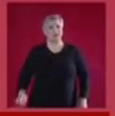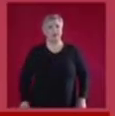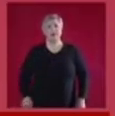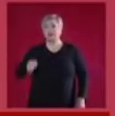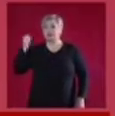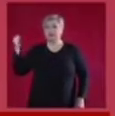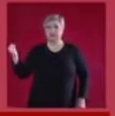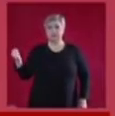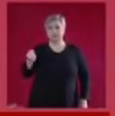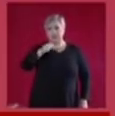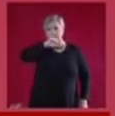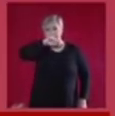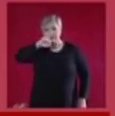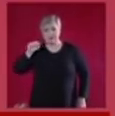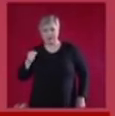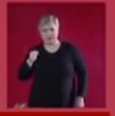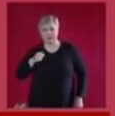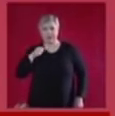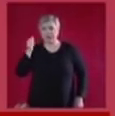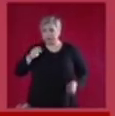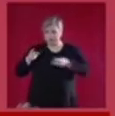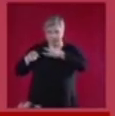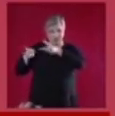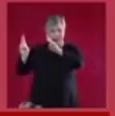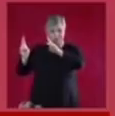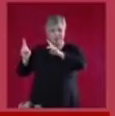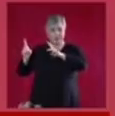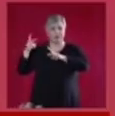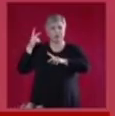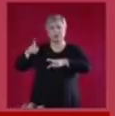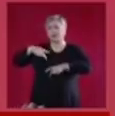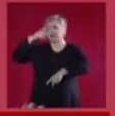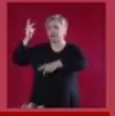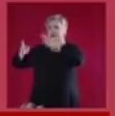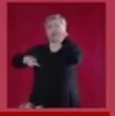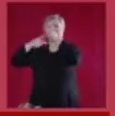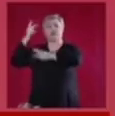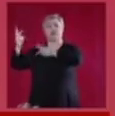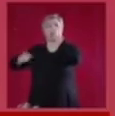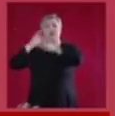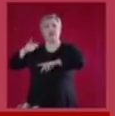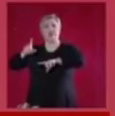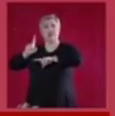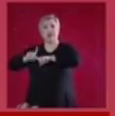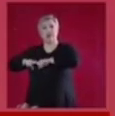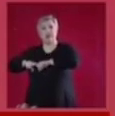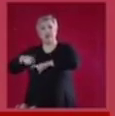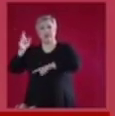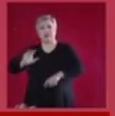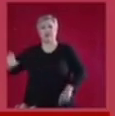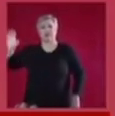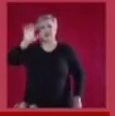ακροδεξιά και τον νέο φιλελευθερισμό να αλωνίζουν στην ευρώπη αλλά και στην πατρίδα μας